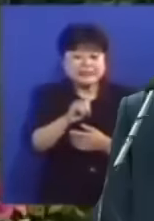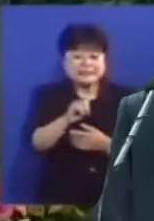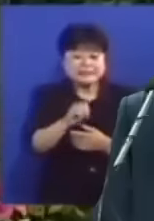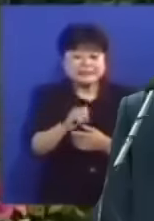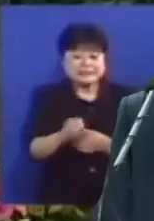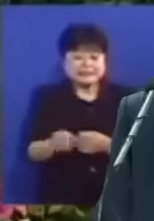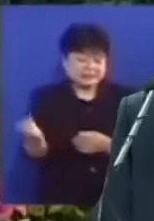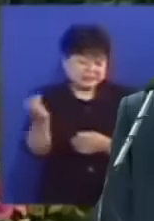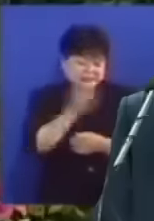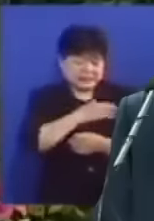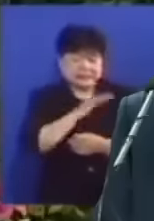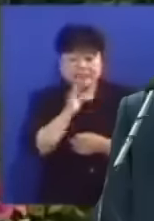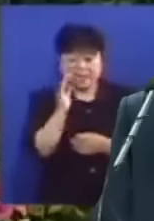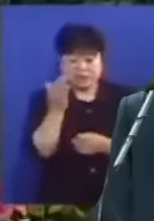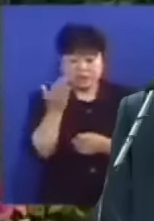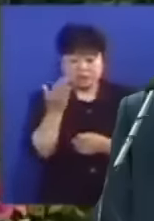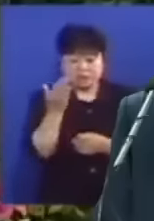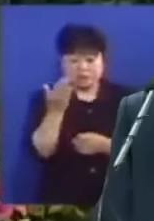때문에